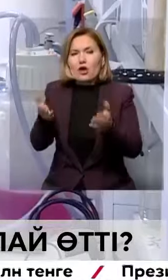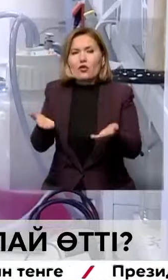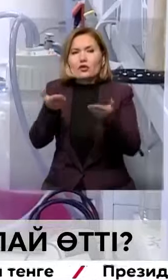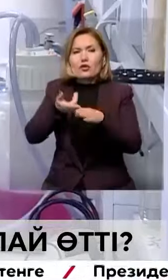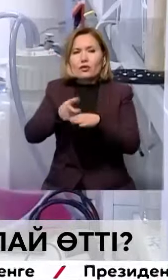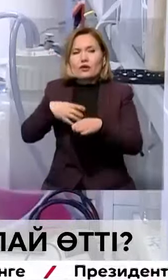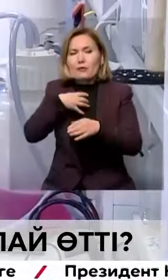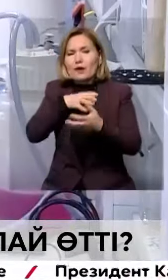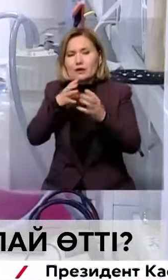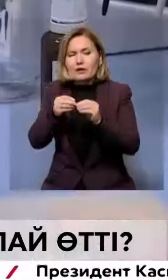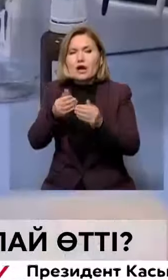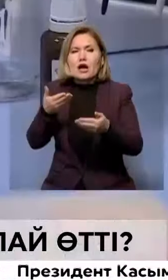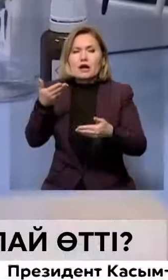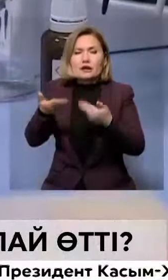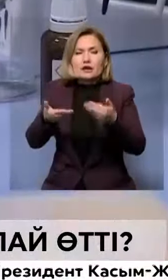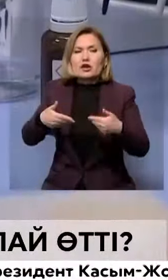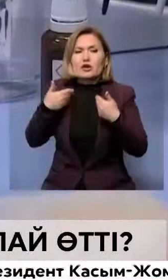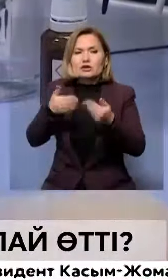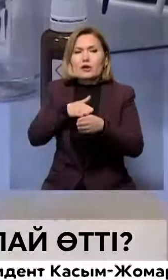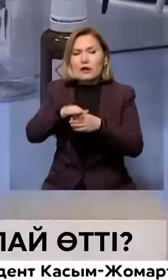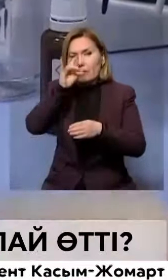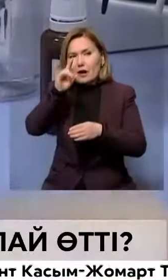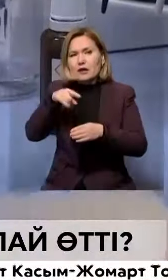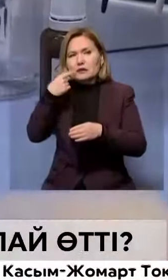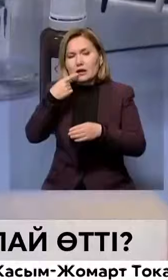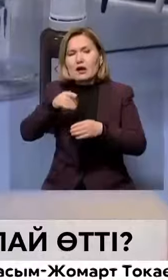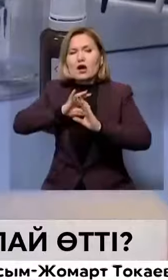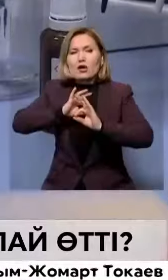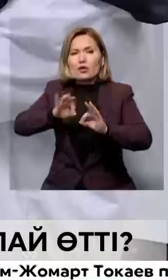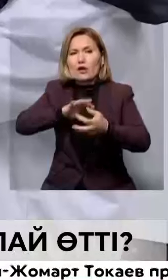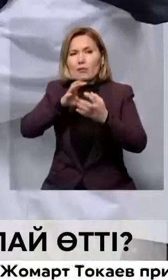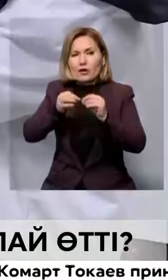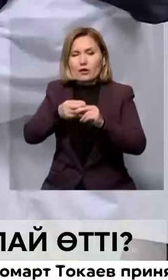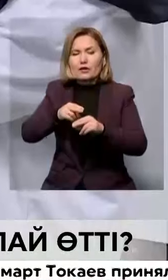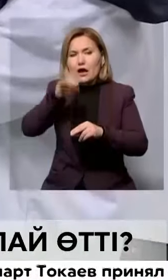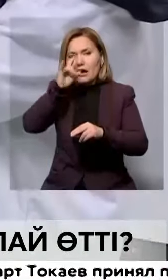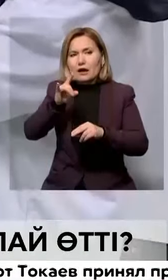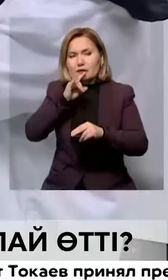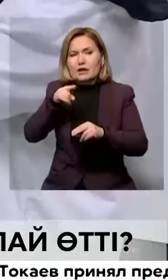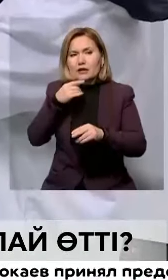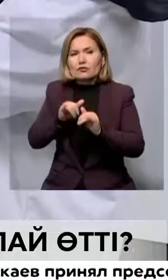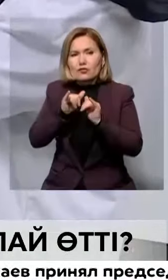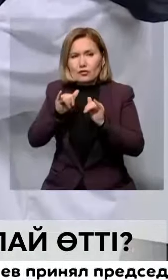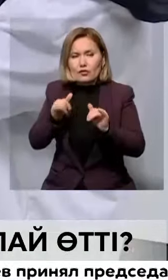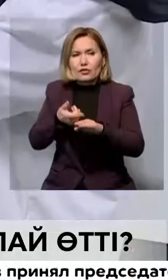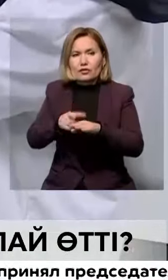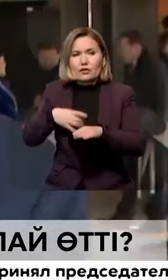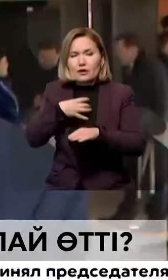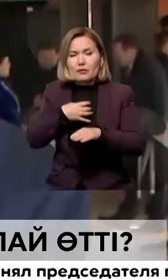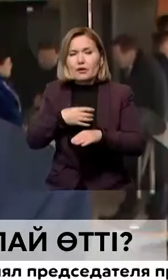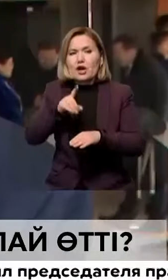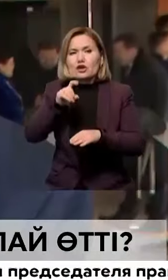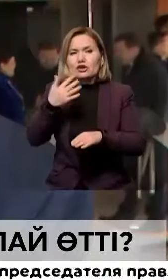маңызды. Егер ұсыныс орындалса, ғылым қазақша сайрап, ғалымдар шенді шекпендінің рейтингін жасайды деп сендірді ол. Жүлі университет ішінен